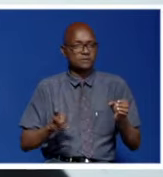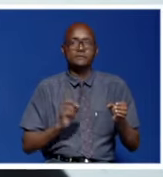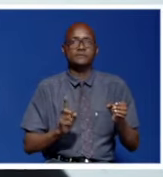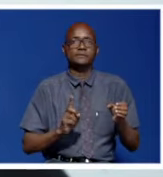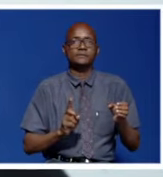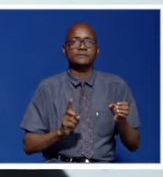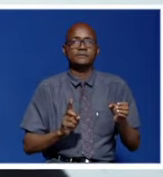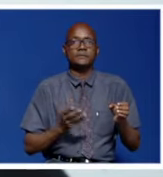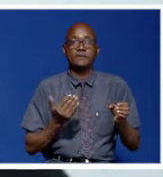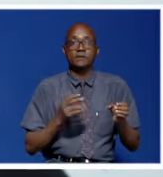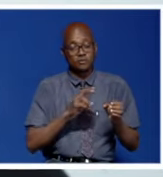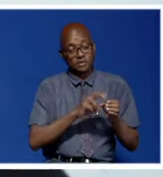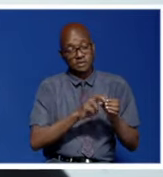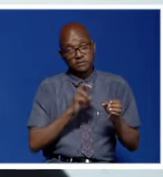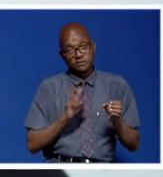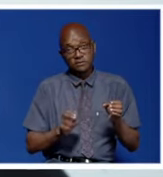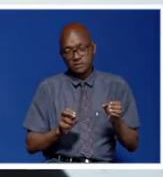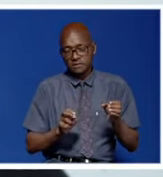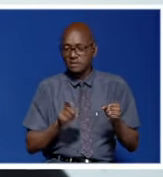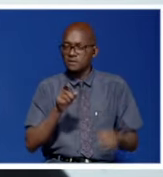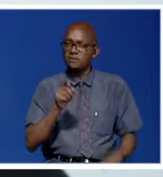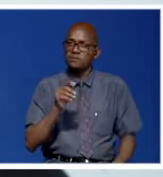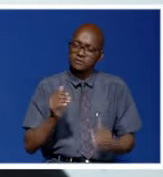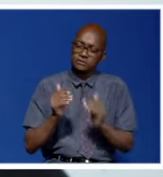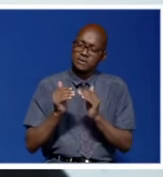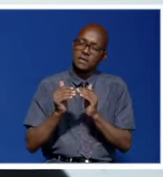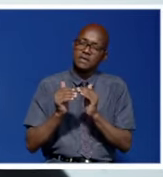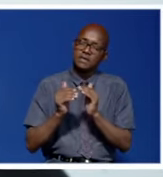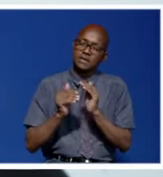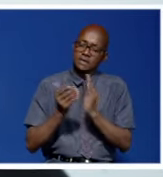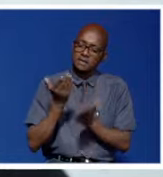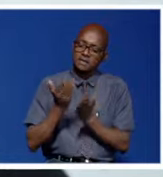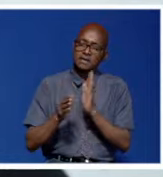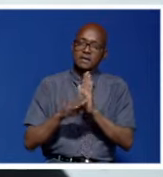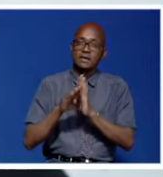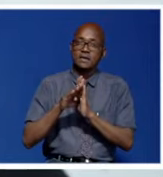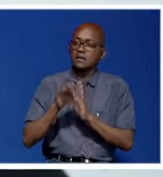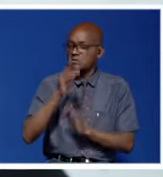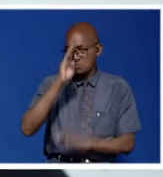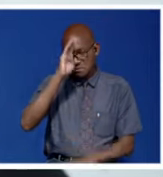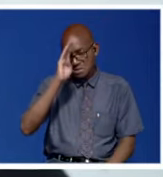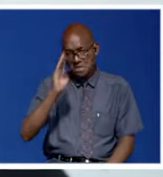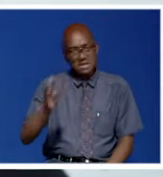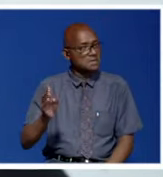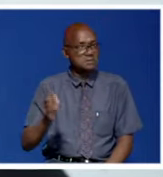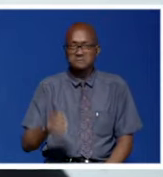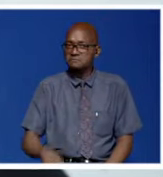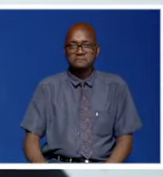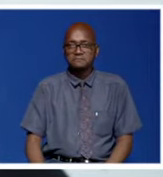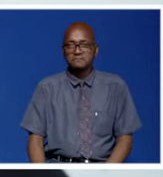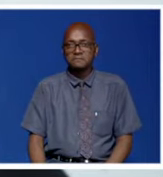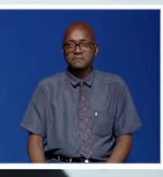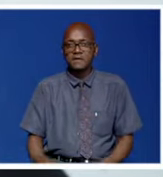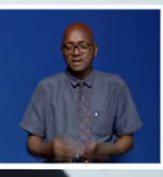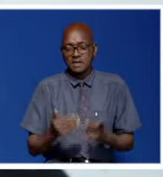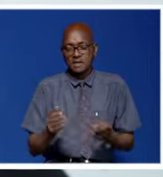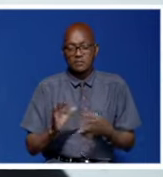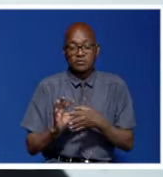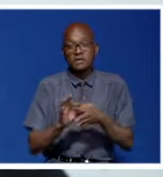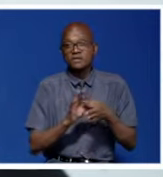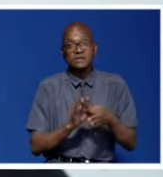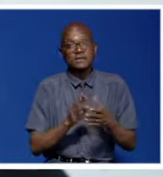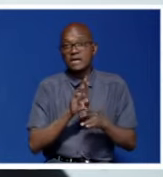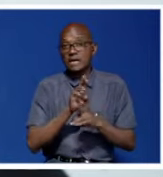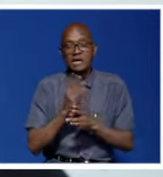hata ukijitoa, kuna our rankers ambao hawajali kama unashiriki au haushiriki, wanakurenki tu. Kwa